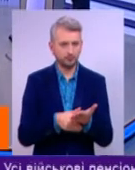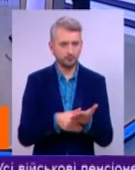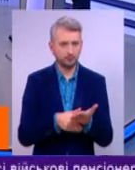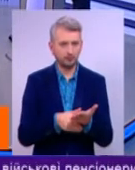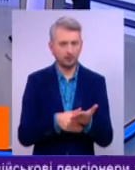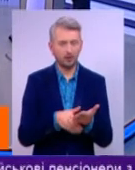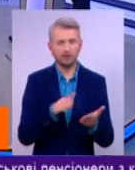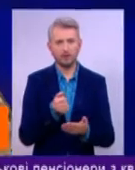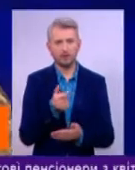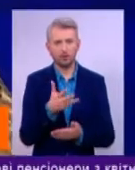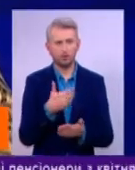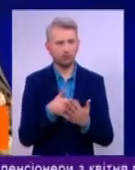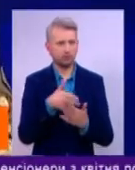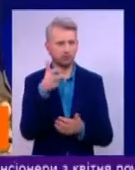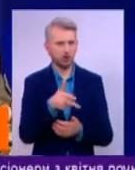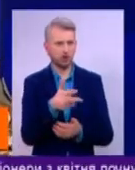в кількості там